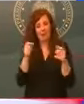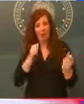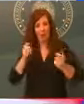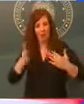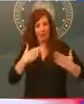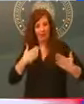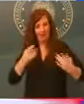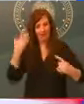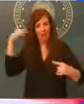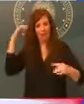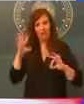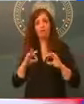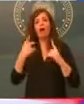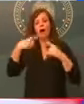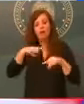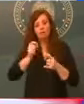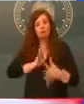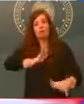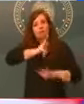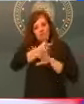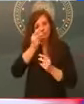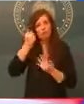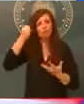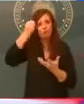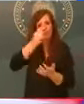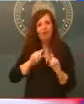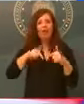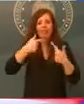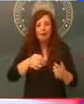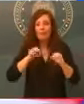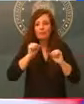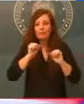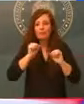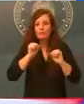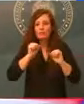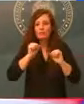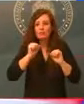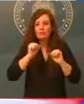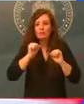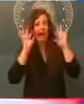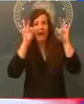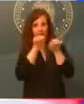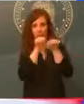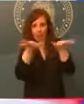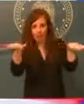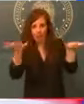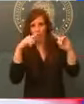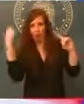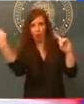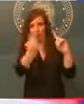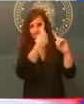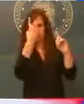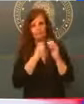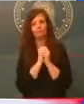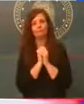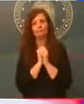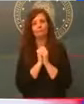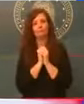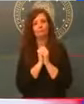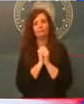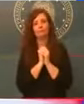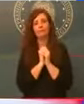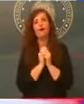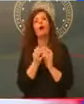per favorire le connessioni digitali. Abbiamo un ulteriore miliardo